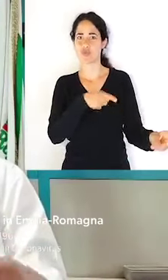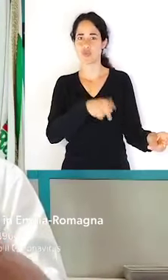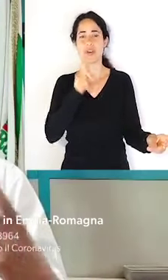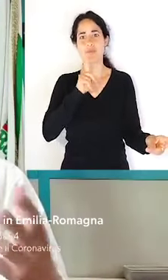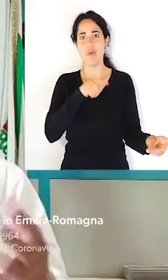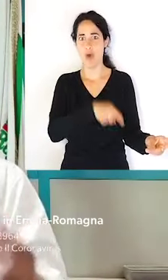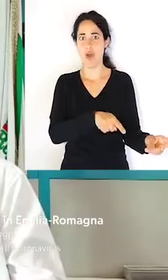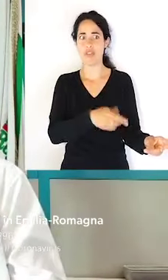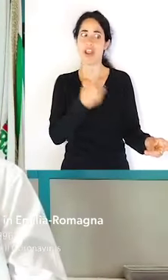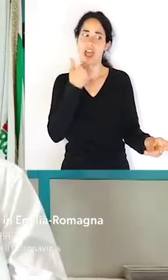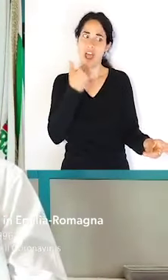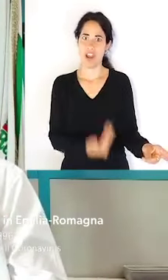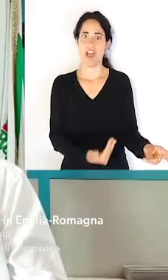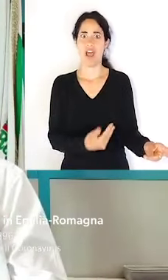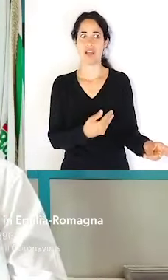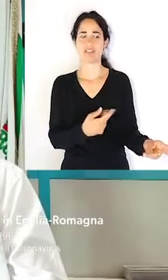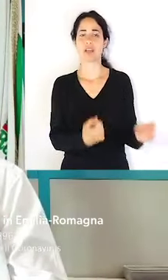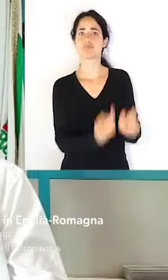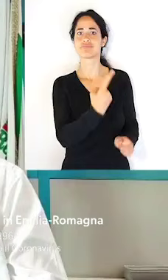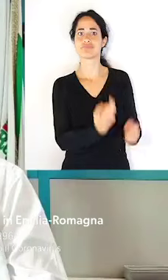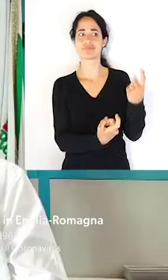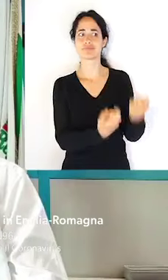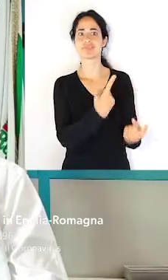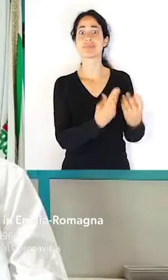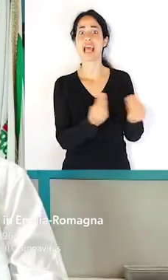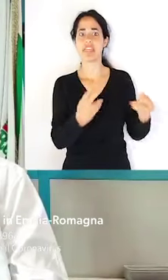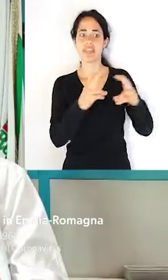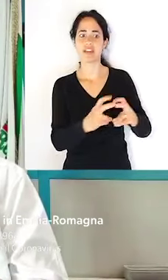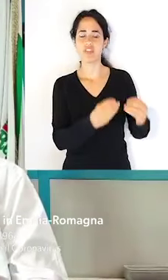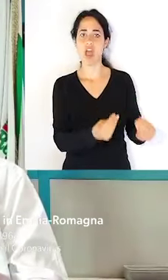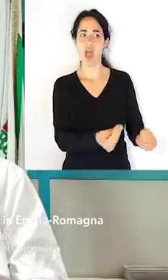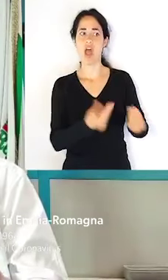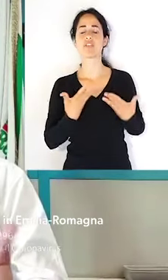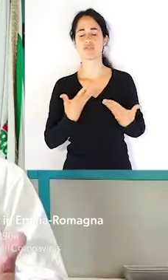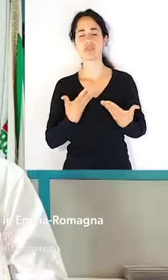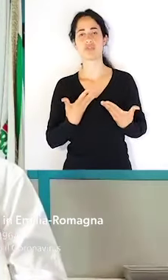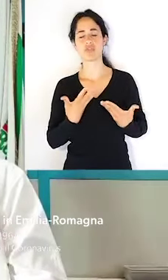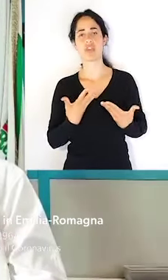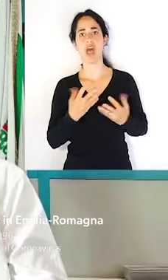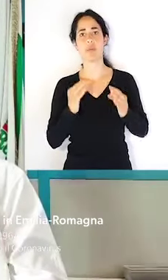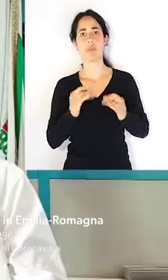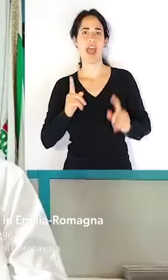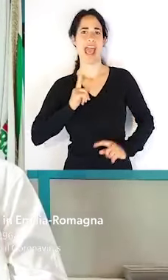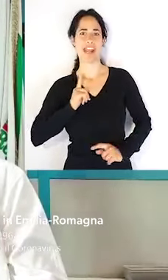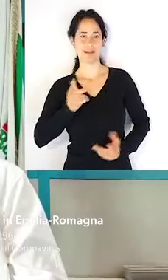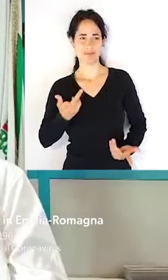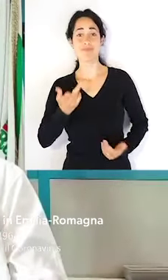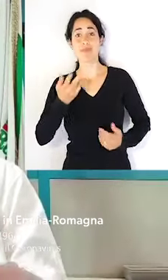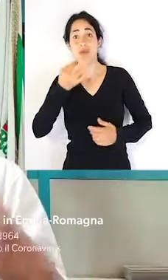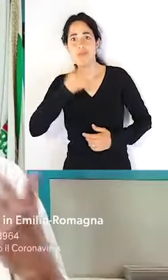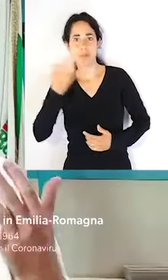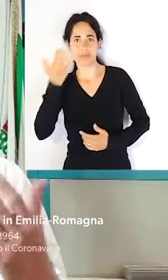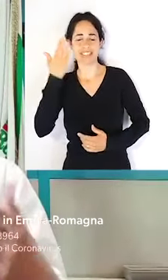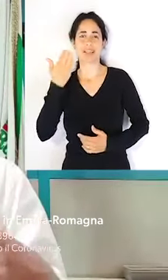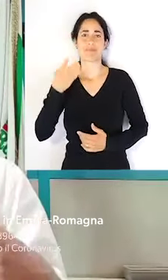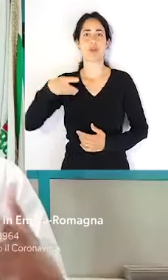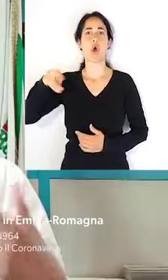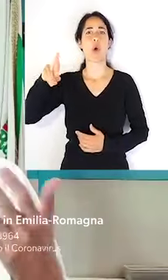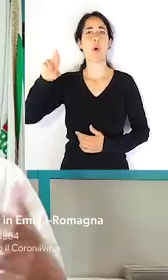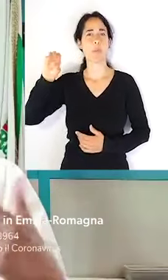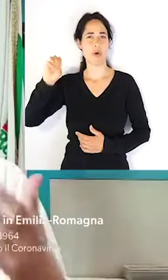valori prognostici, penso alla cosiddetta proteina X, cioè una proteina che si esprime nei vasi sanguigni e che